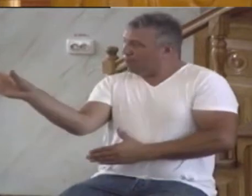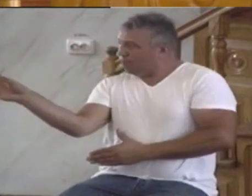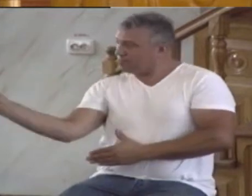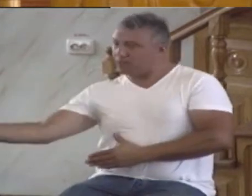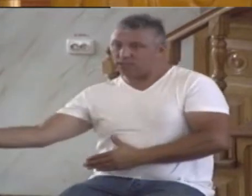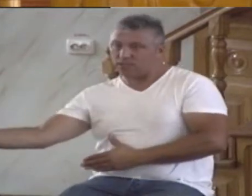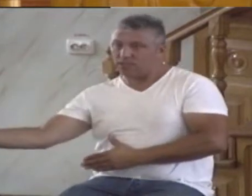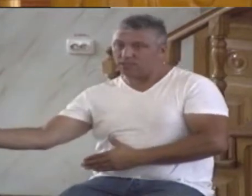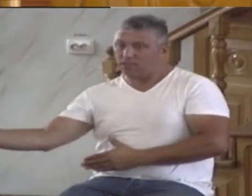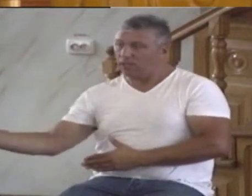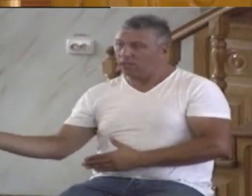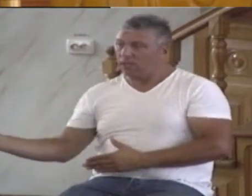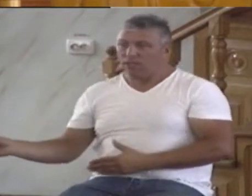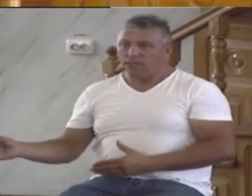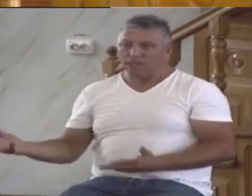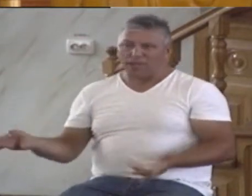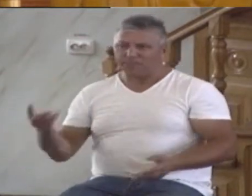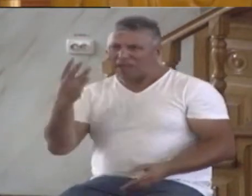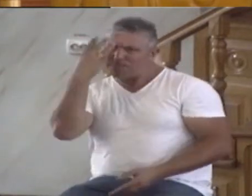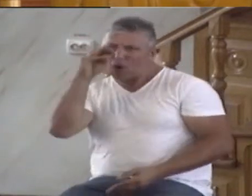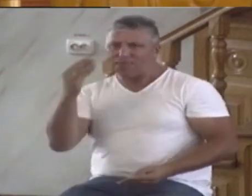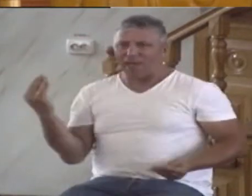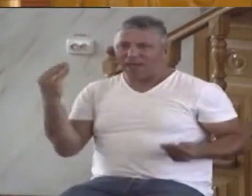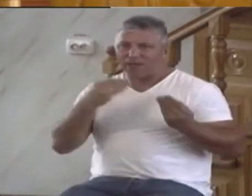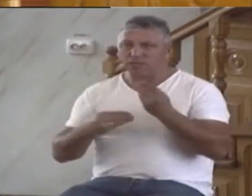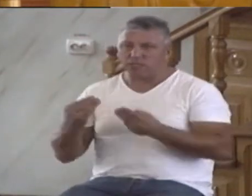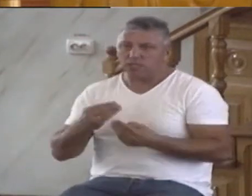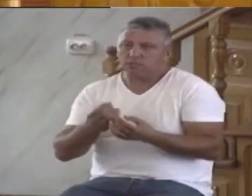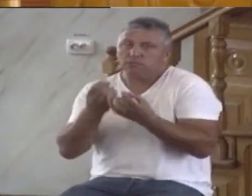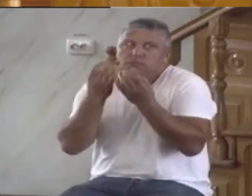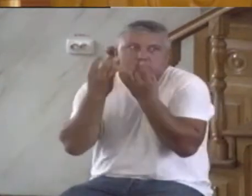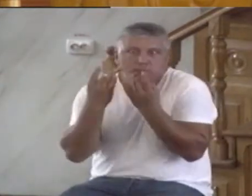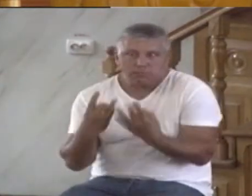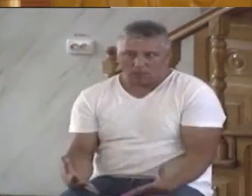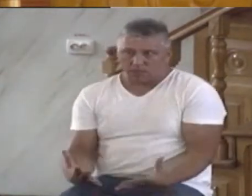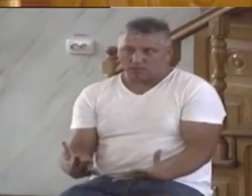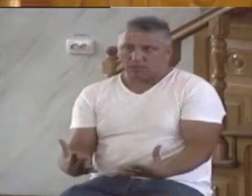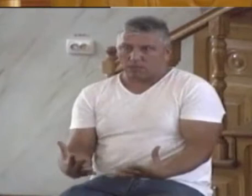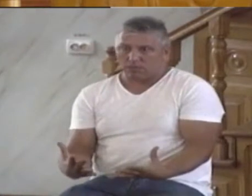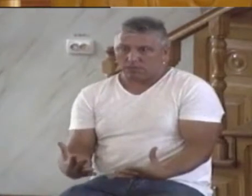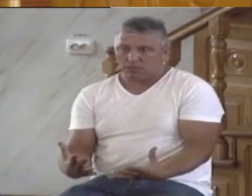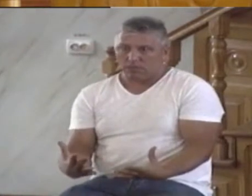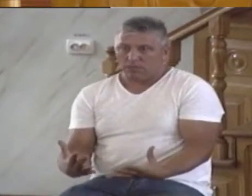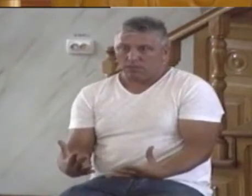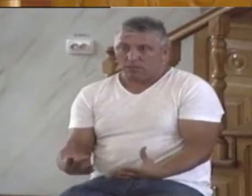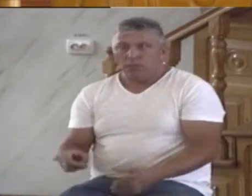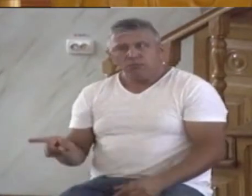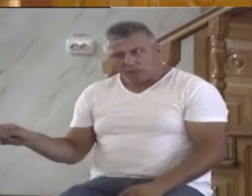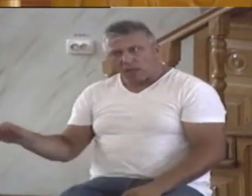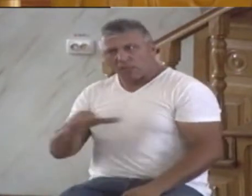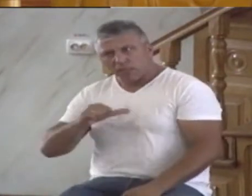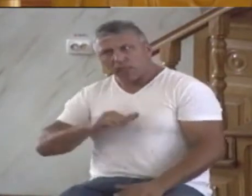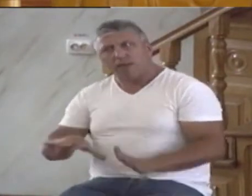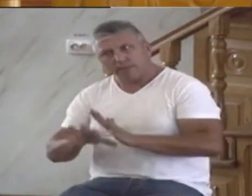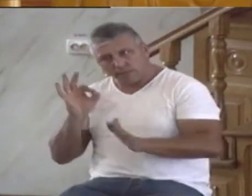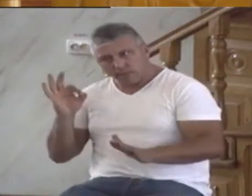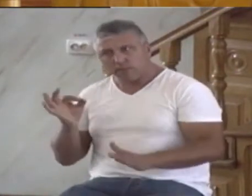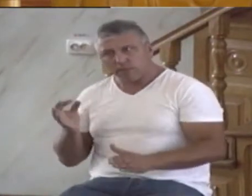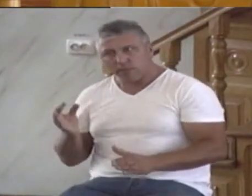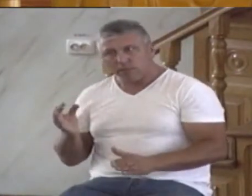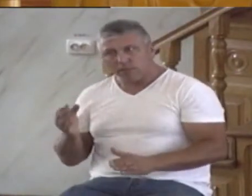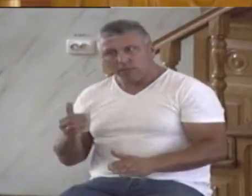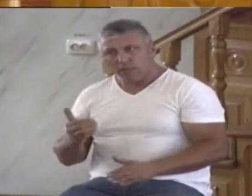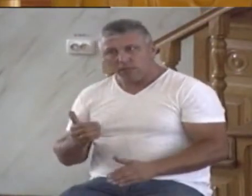Стиль его одежды был весьма прост. Нет, это не имидж, выбранный человеком, который хочет